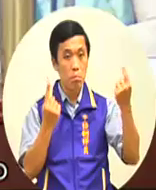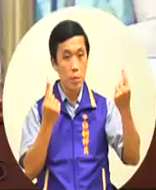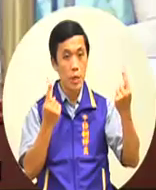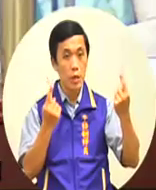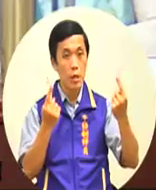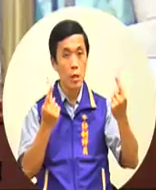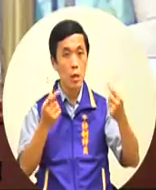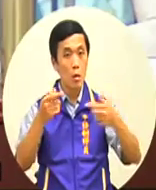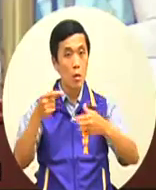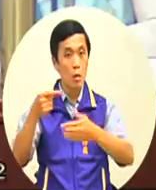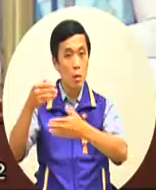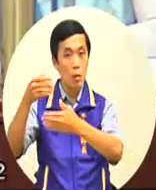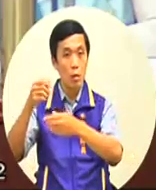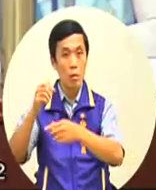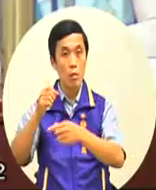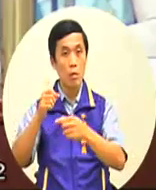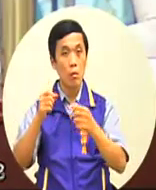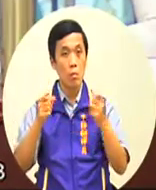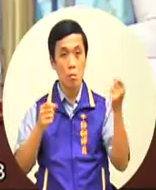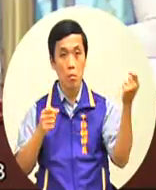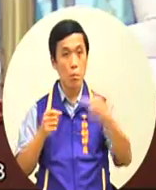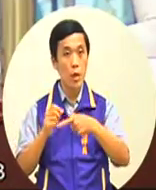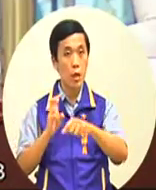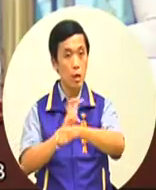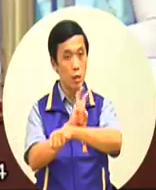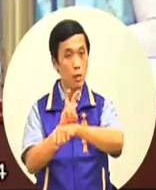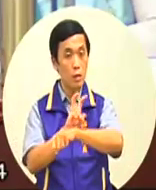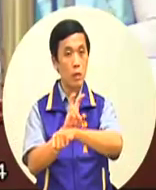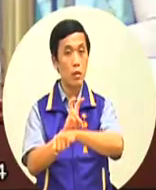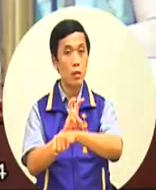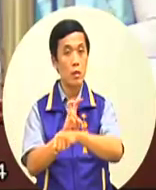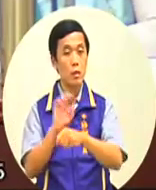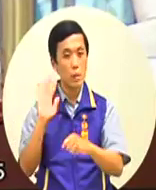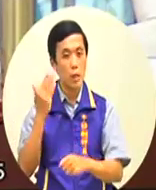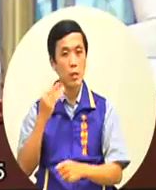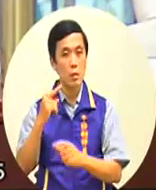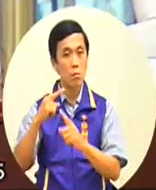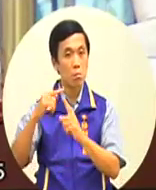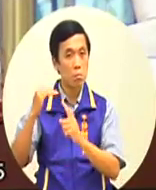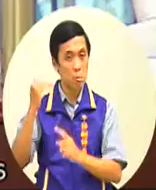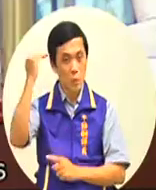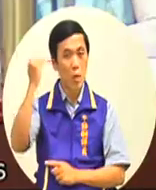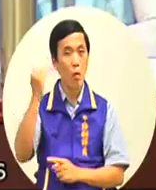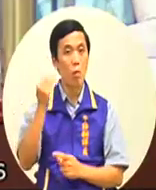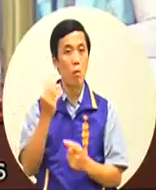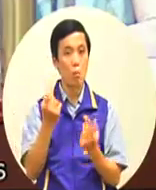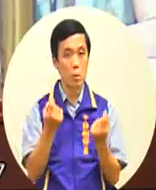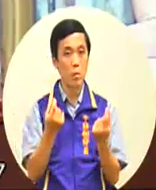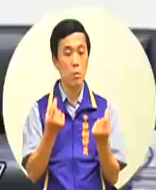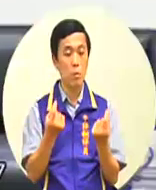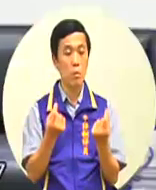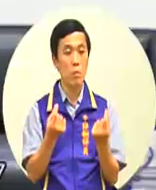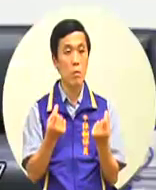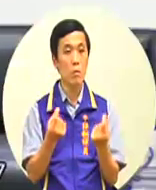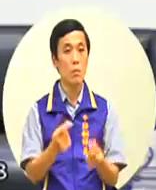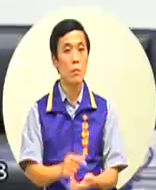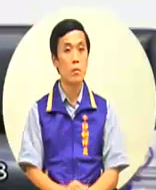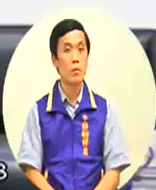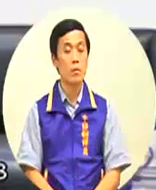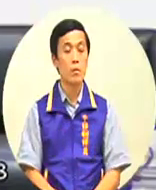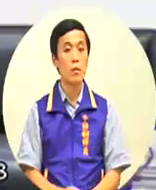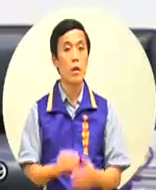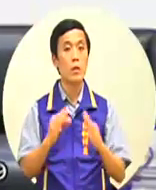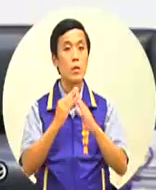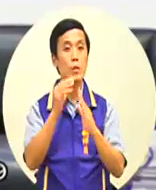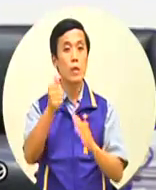高。 还是普遍偏高吗？好，来，局长你请坐，因为我手上